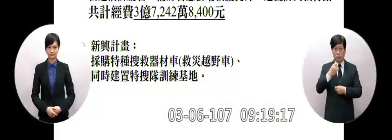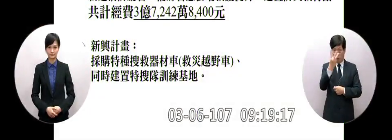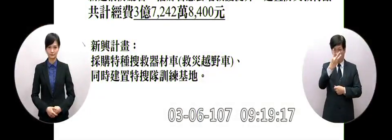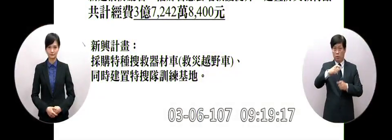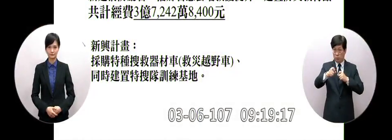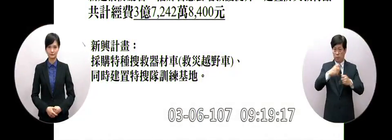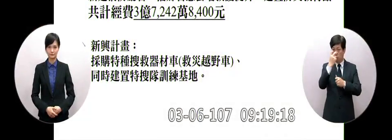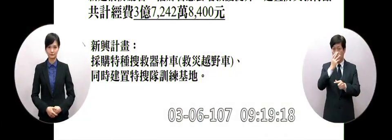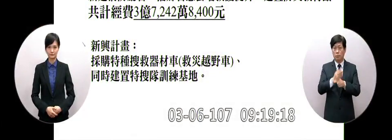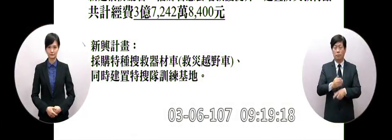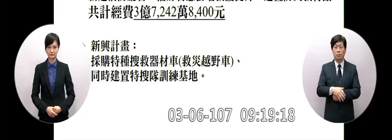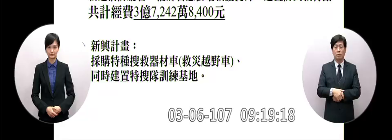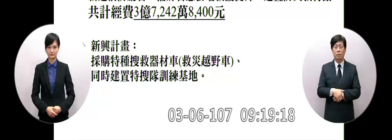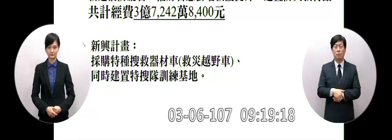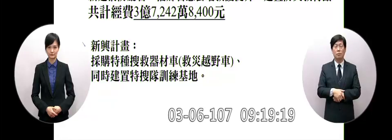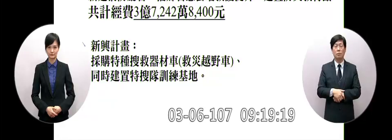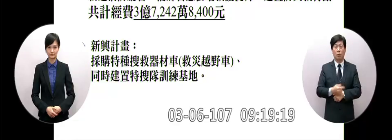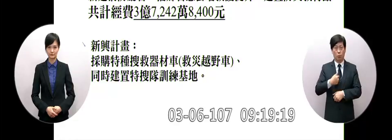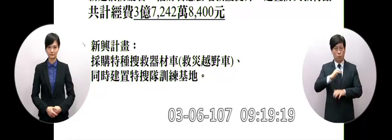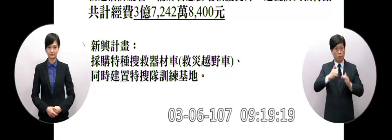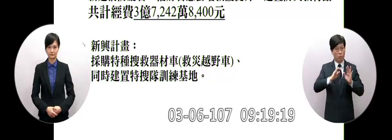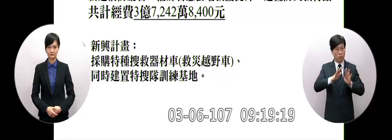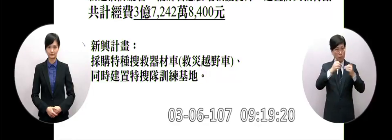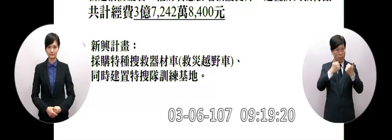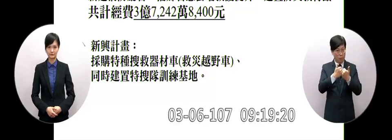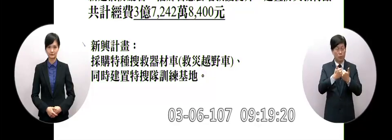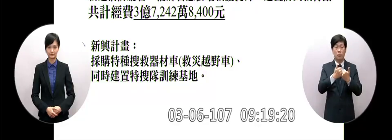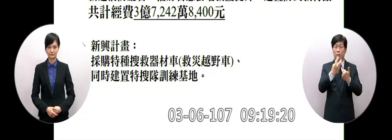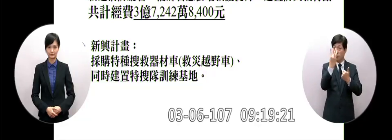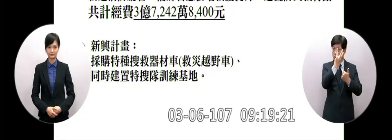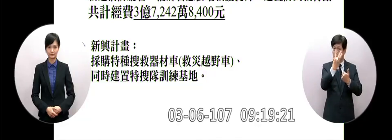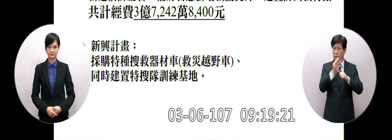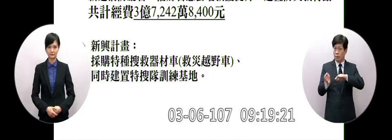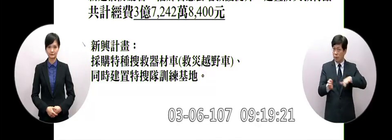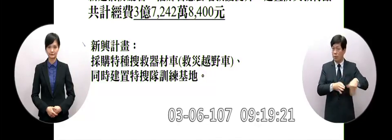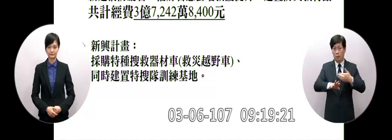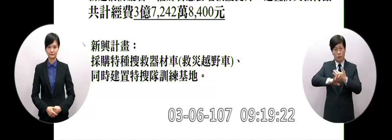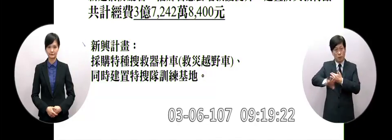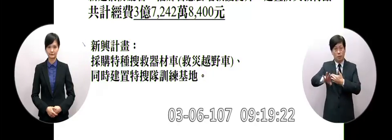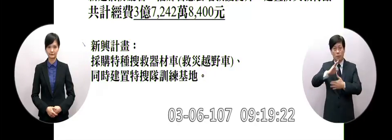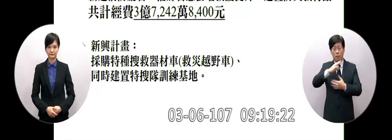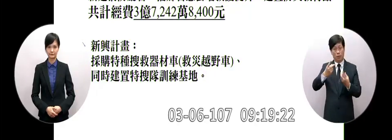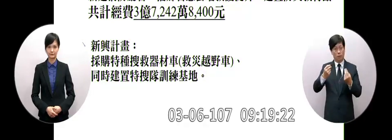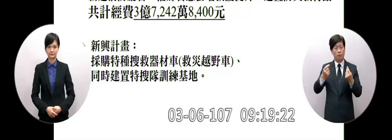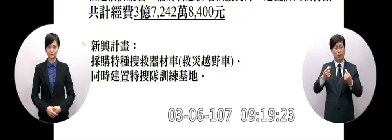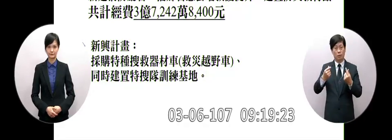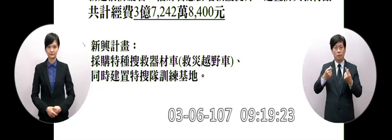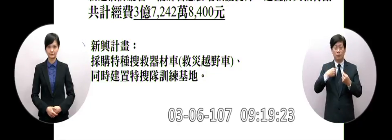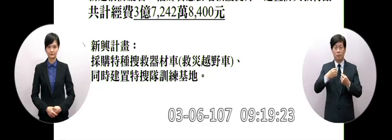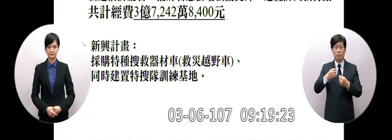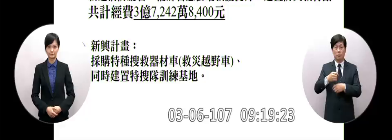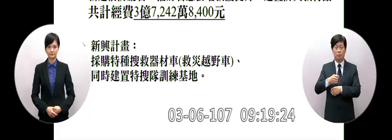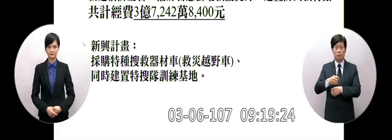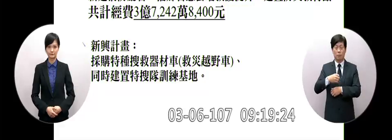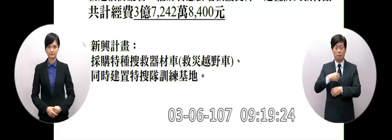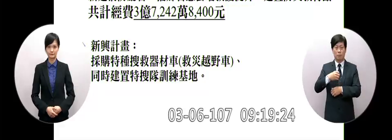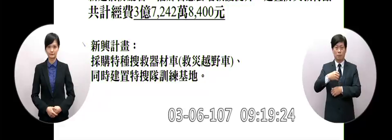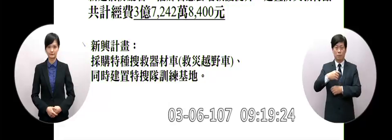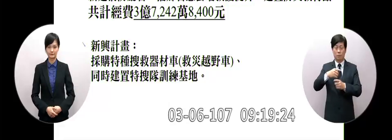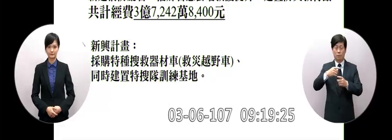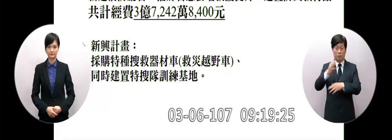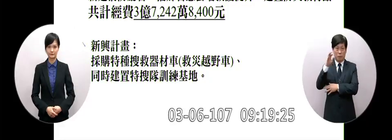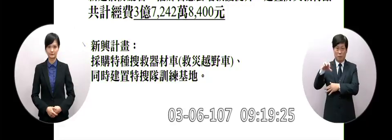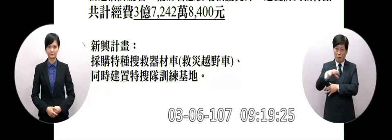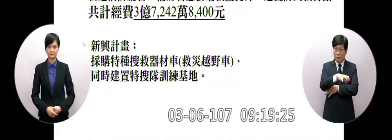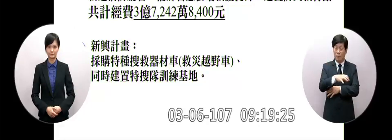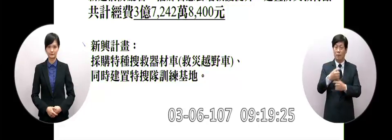计划都在审。除了我们国发会这个3项计划，我们就是各个厅舍各个厅舍全县的厅舍，